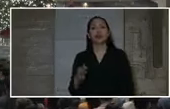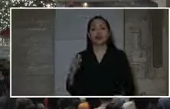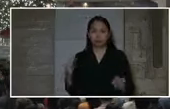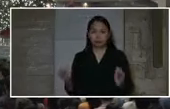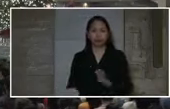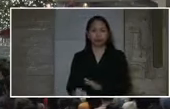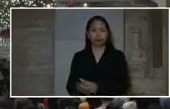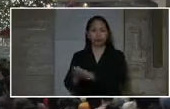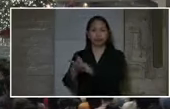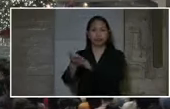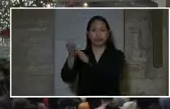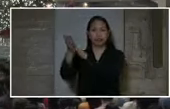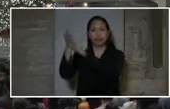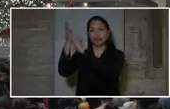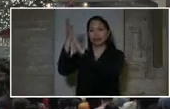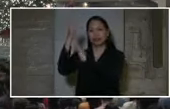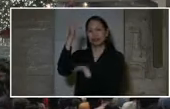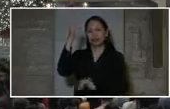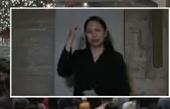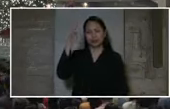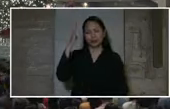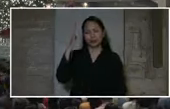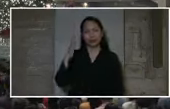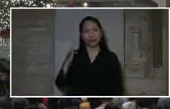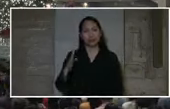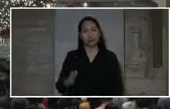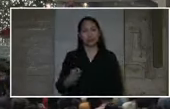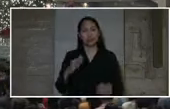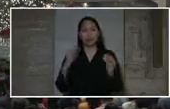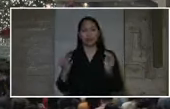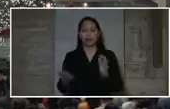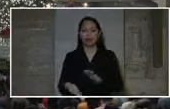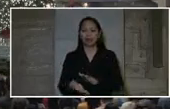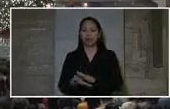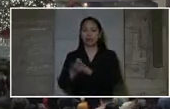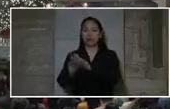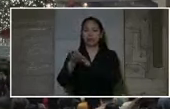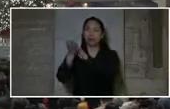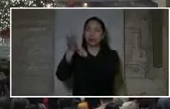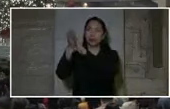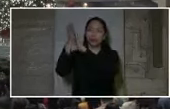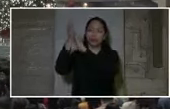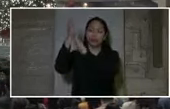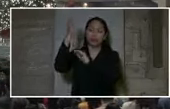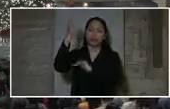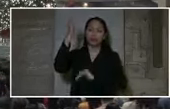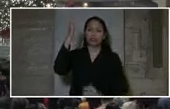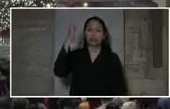Oh,